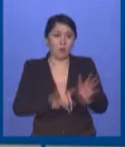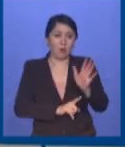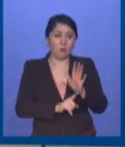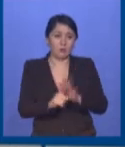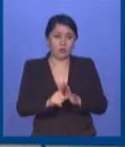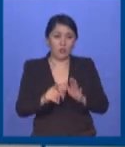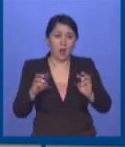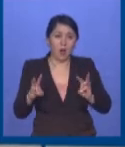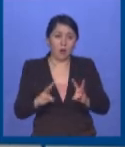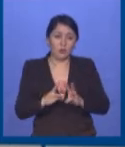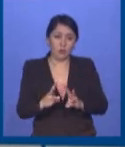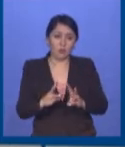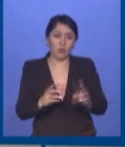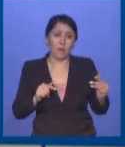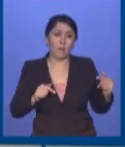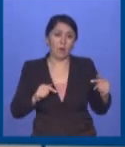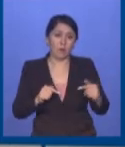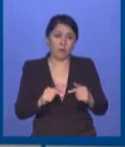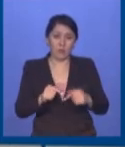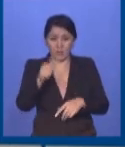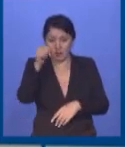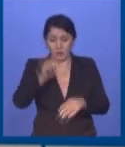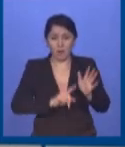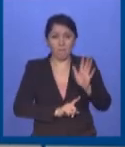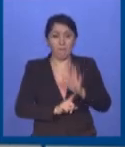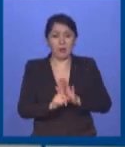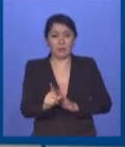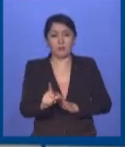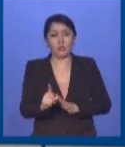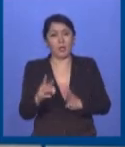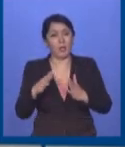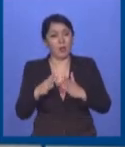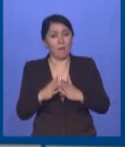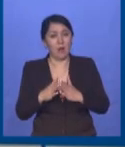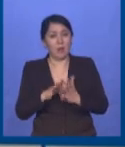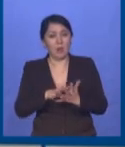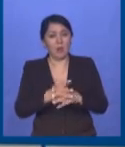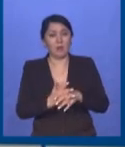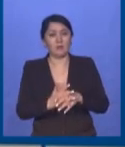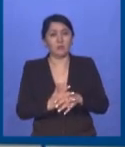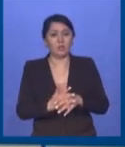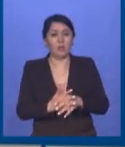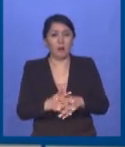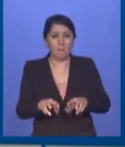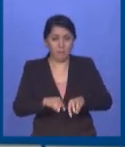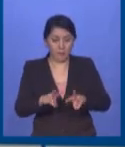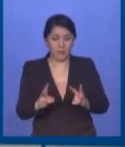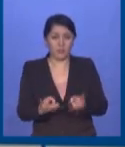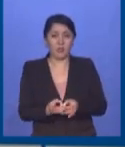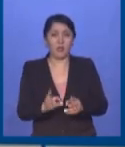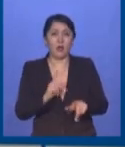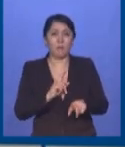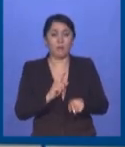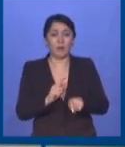өрт қауіпсіздігі айлығы басталады. Оның барысында біз жеке тұрғын үйлерді аралап, 5 жабдықтарының